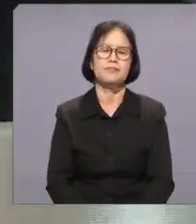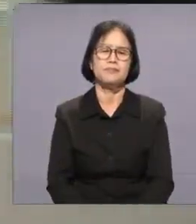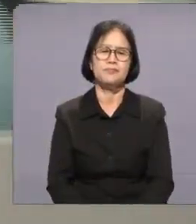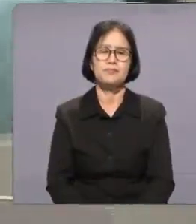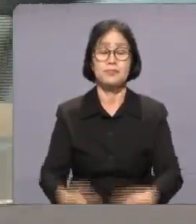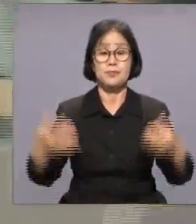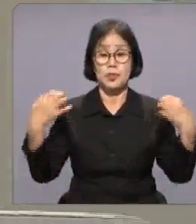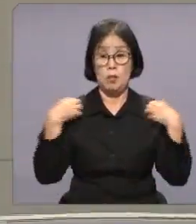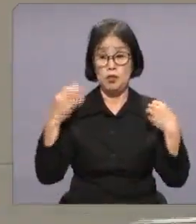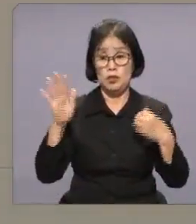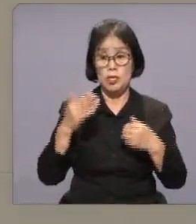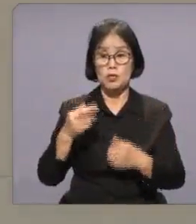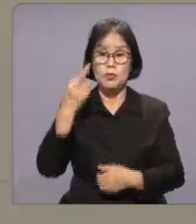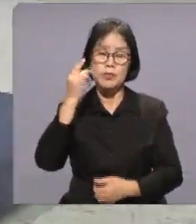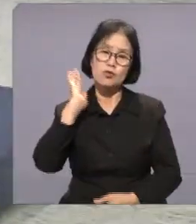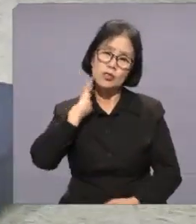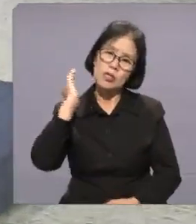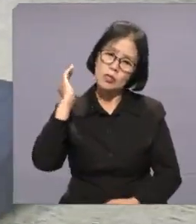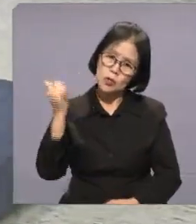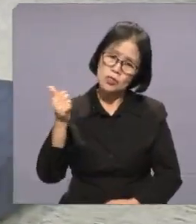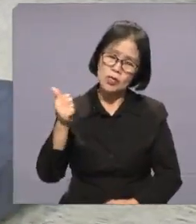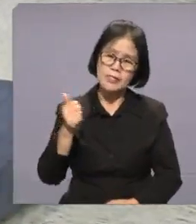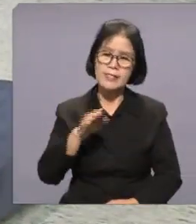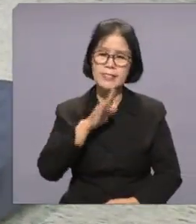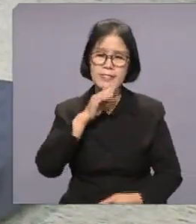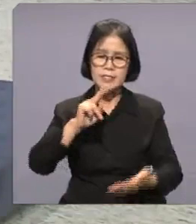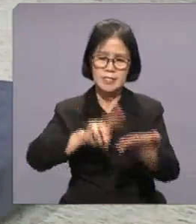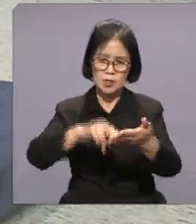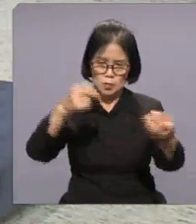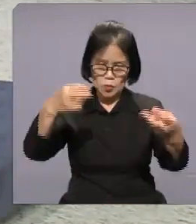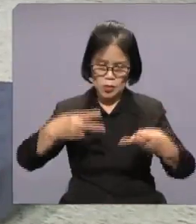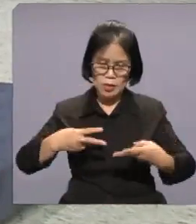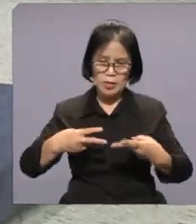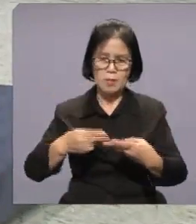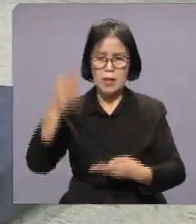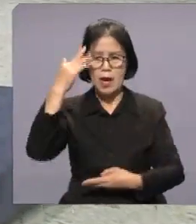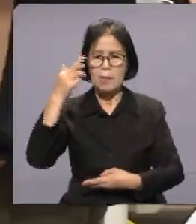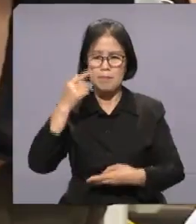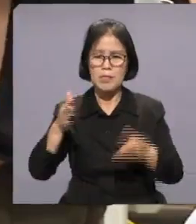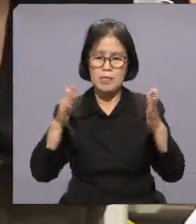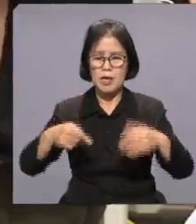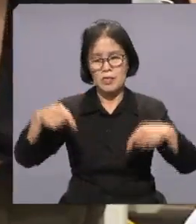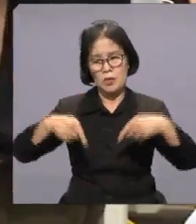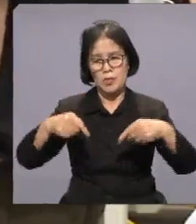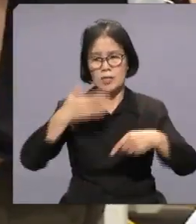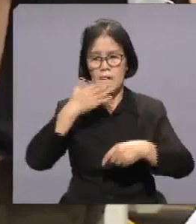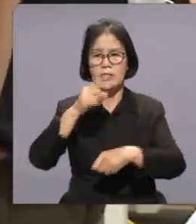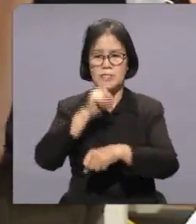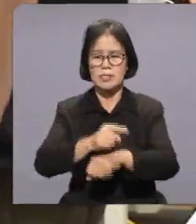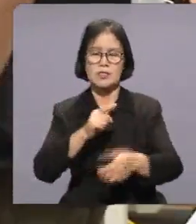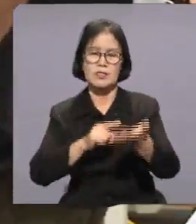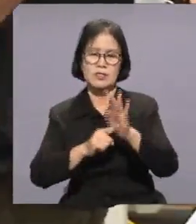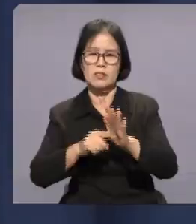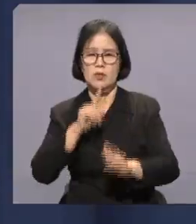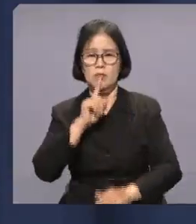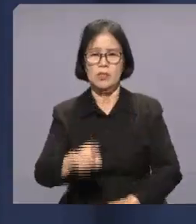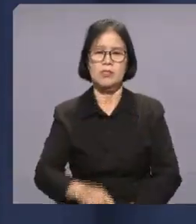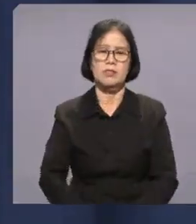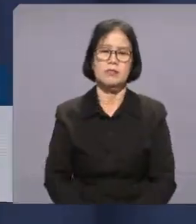정부는 최근 조바이든 미 대통령이 친서를 보내왔다며 한미간 협의 가능성을 내비쳤습니다